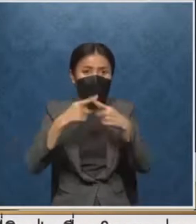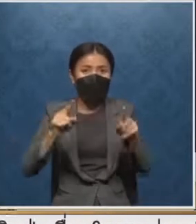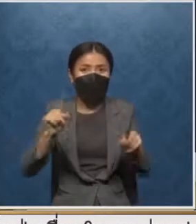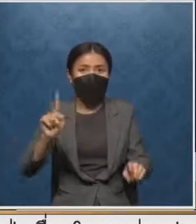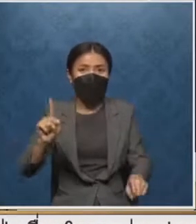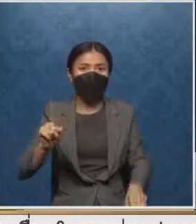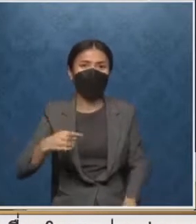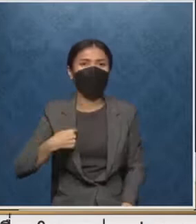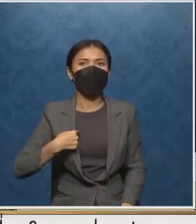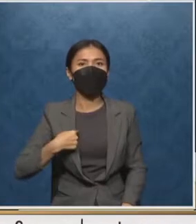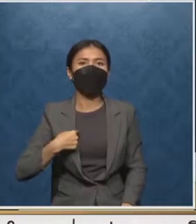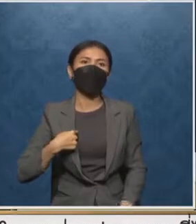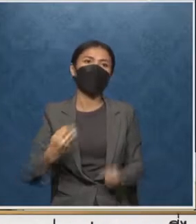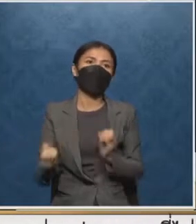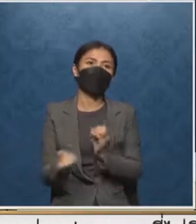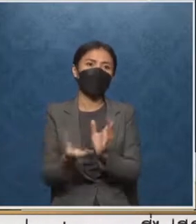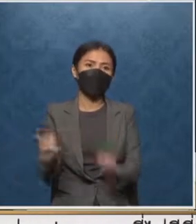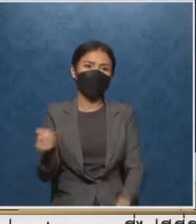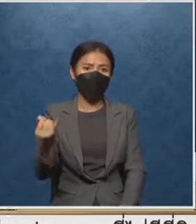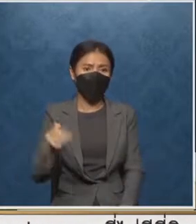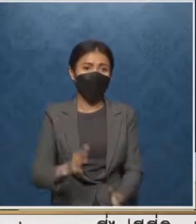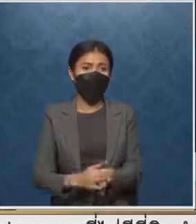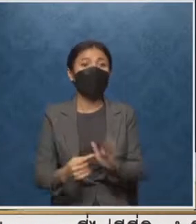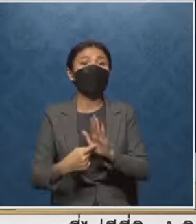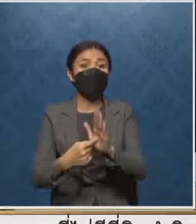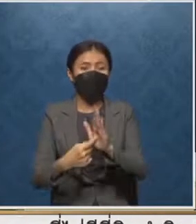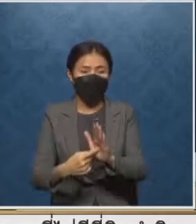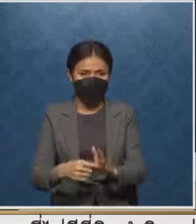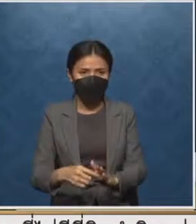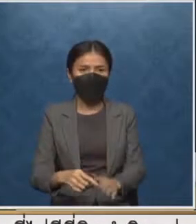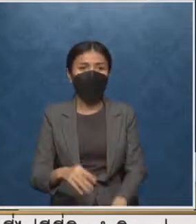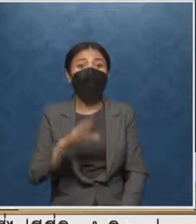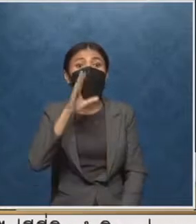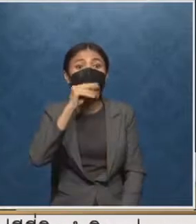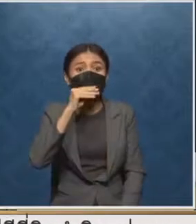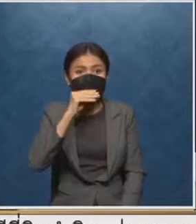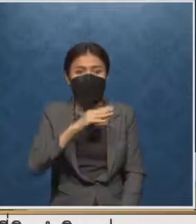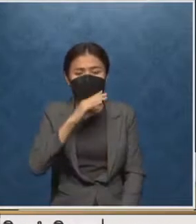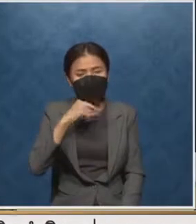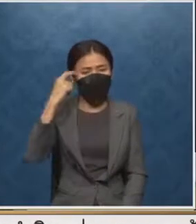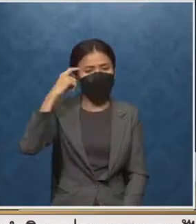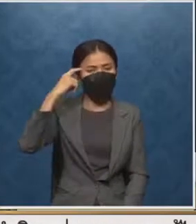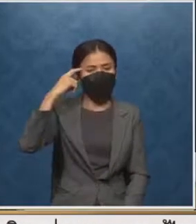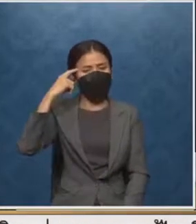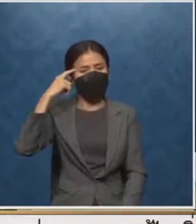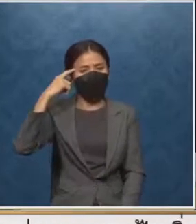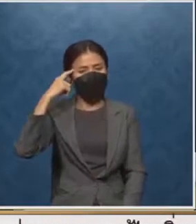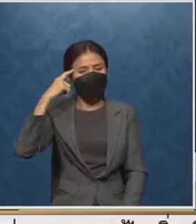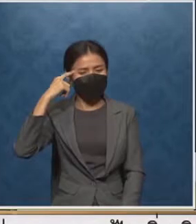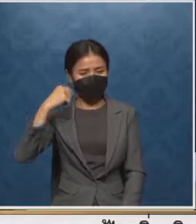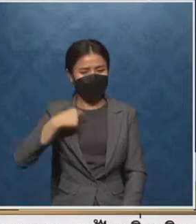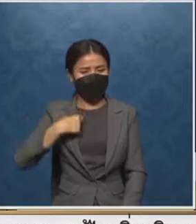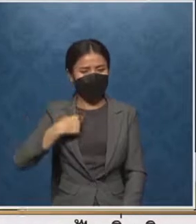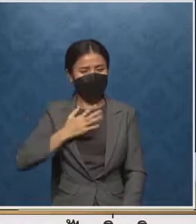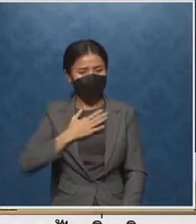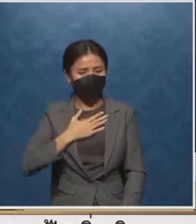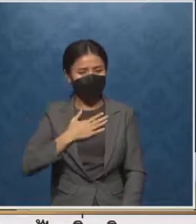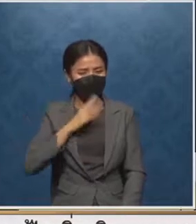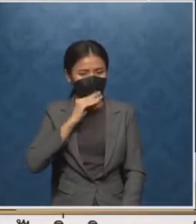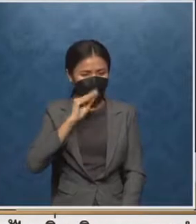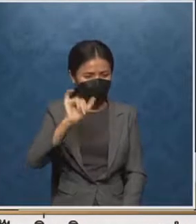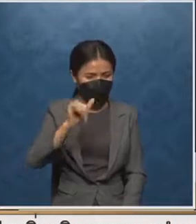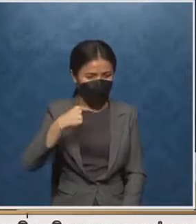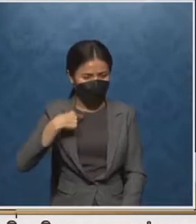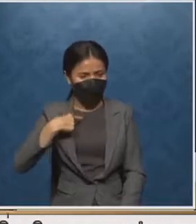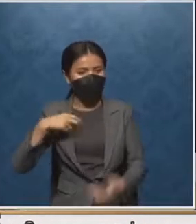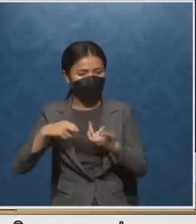ากเช่นเดียวกับคำพูดเมื่อก่อนพูดเราเป็นนายคำพูดเมื่อพูดแล้วคำพูดก็เป็นนายเรานะครับผมอย